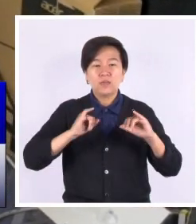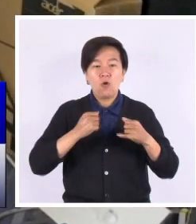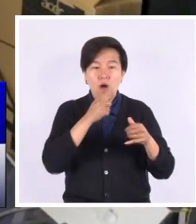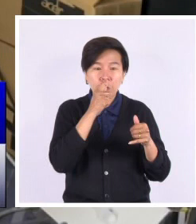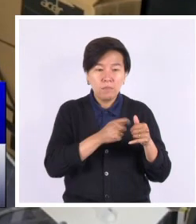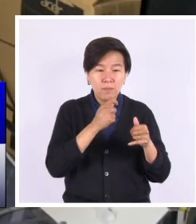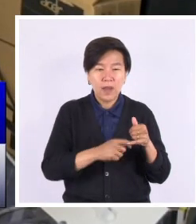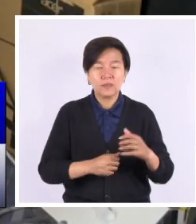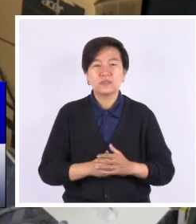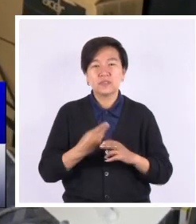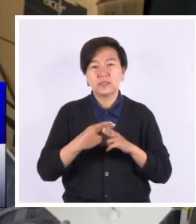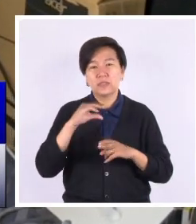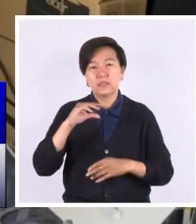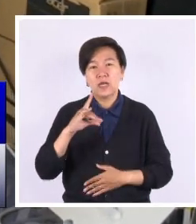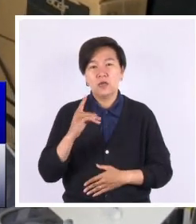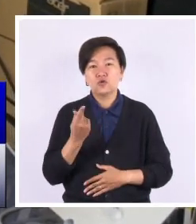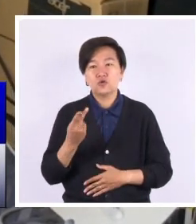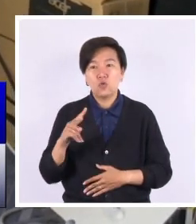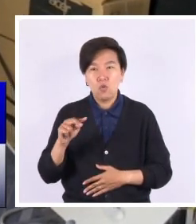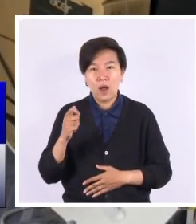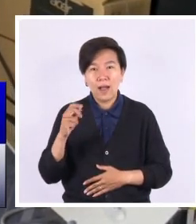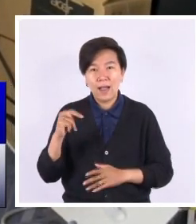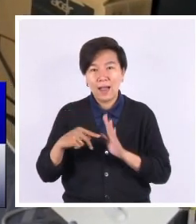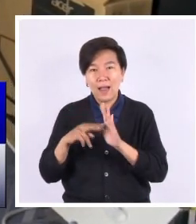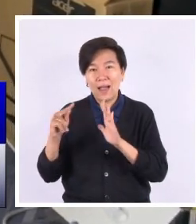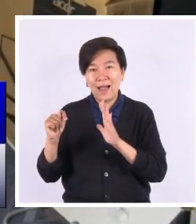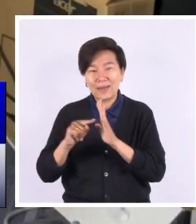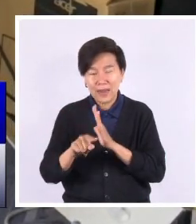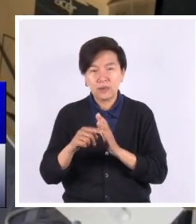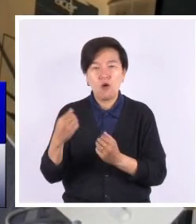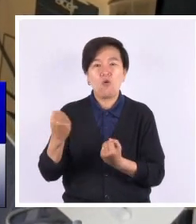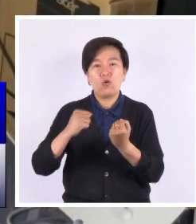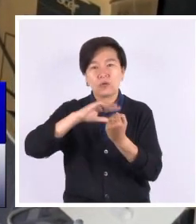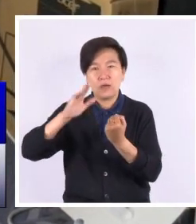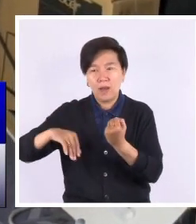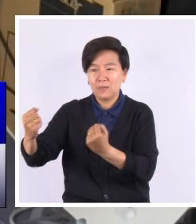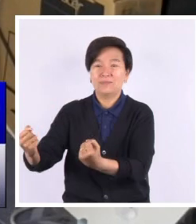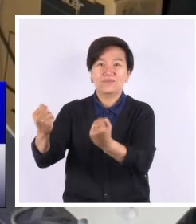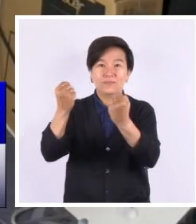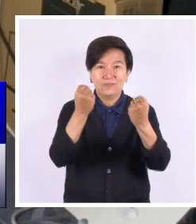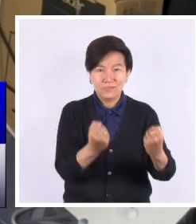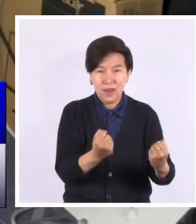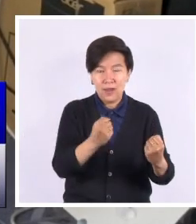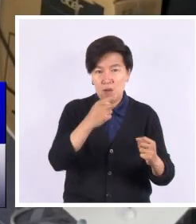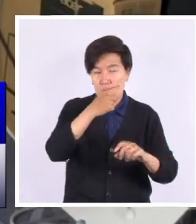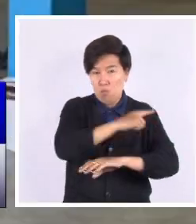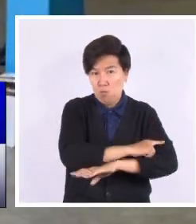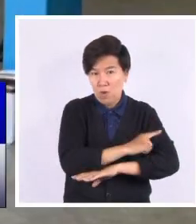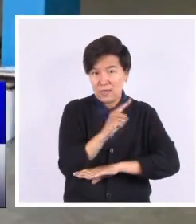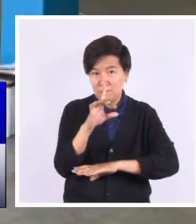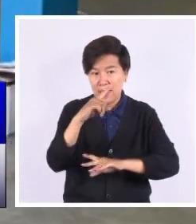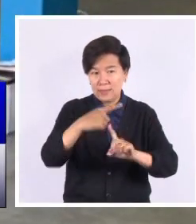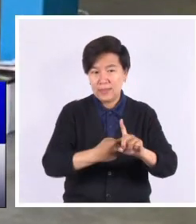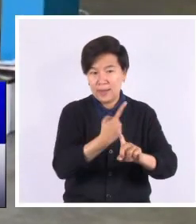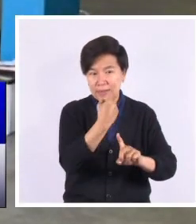ผู้สื่อข่าวบอกว่าลูกค้าเนี่ยเอารถเข้าไปที่อู่เขาวันที่8มกราคมวันศุกร์นะคะไปเปลี่ยนถัง